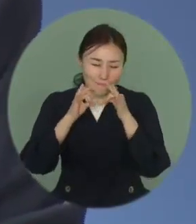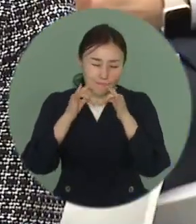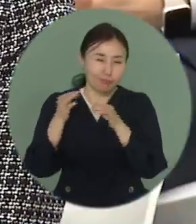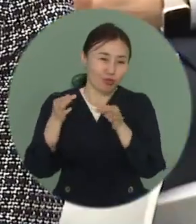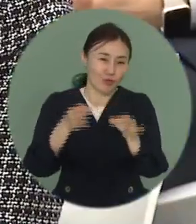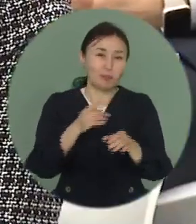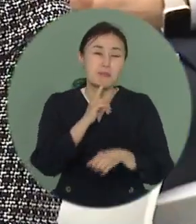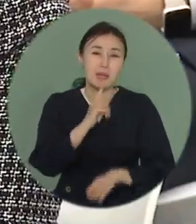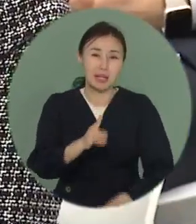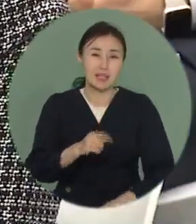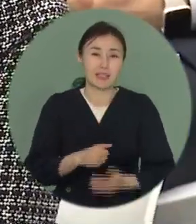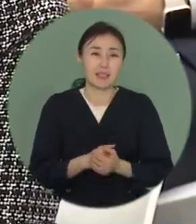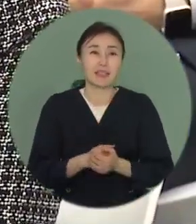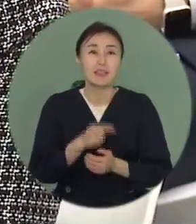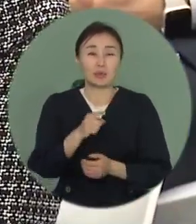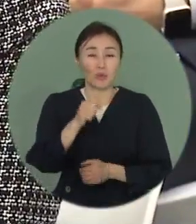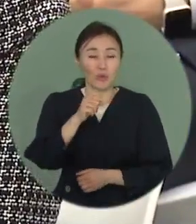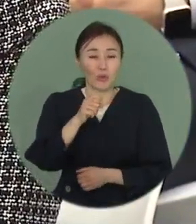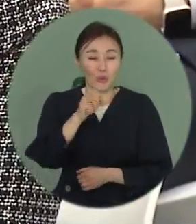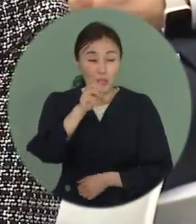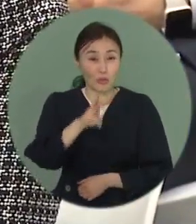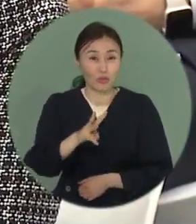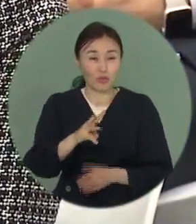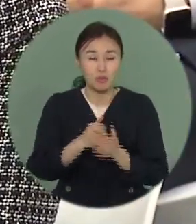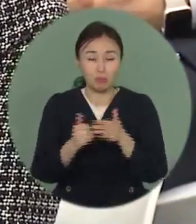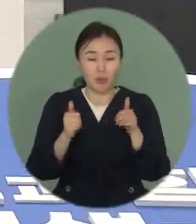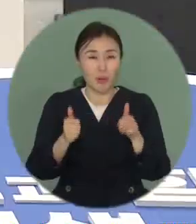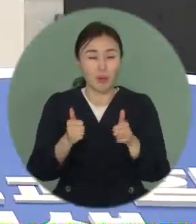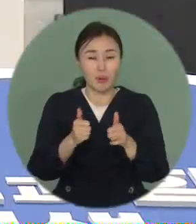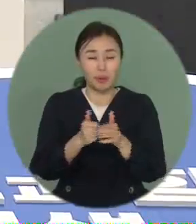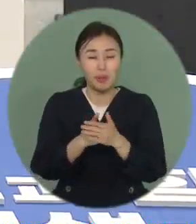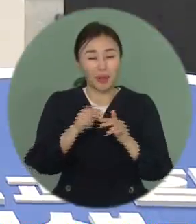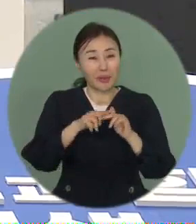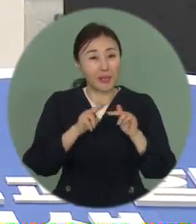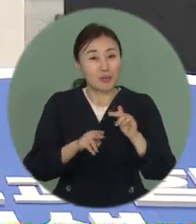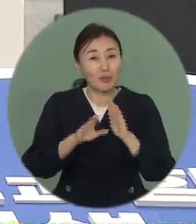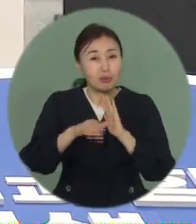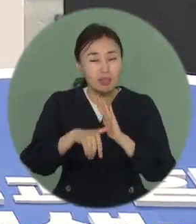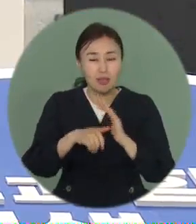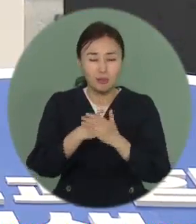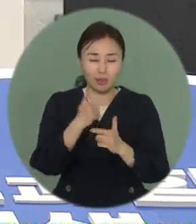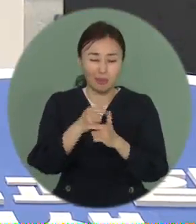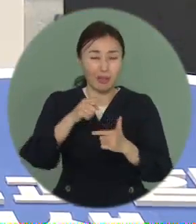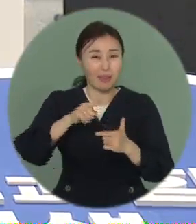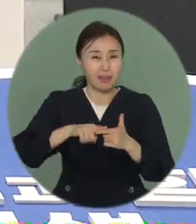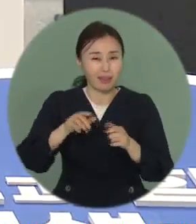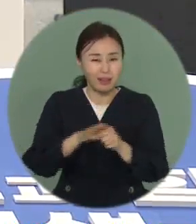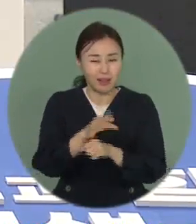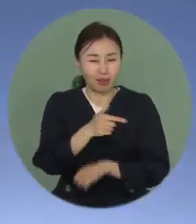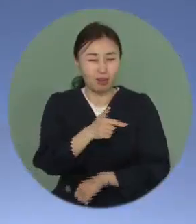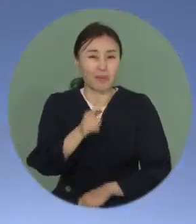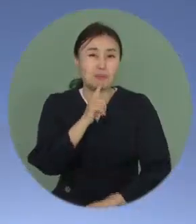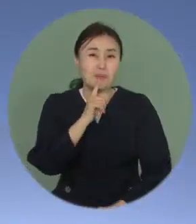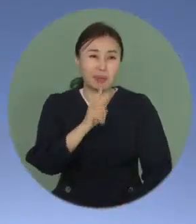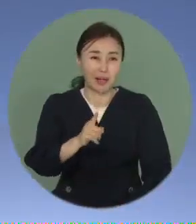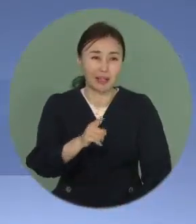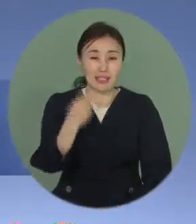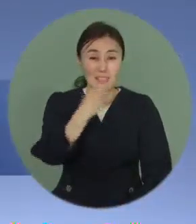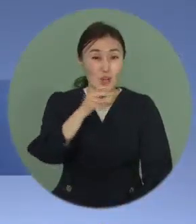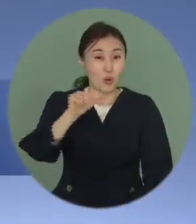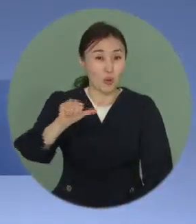말했습니다 대통령은 광주 지검을 떠날 당시를 상하며 호남에 대한 애정이 있다고 밝혔습니다